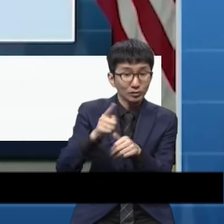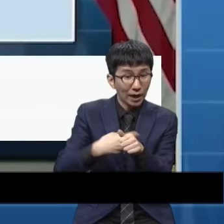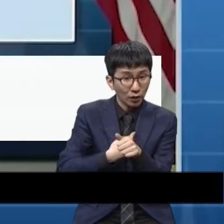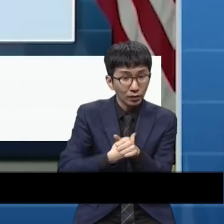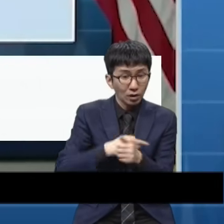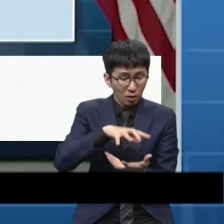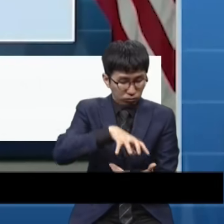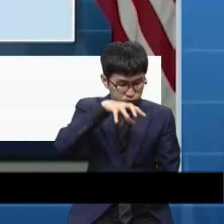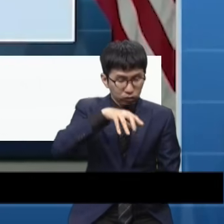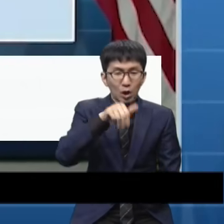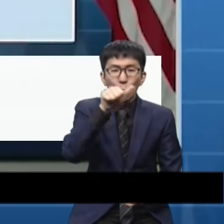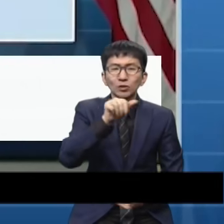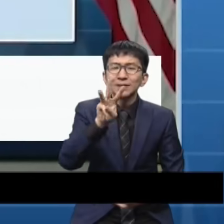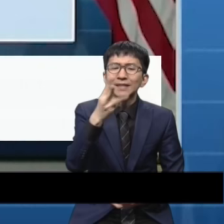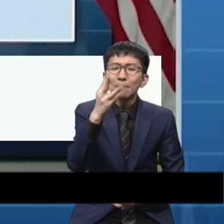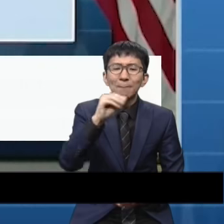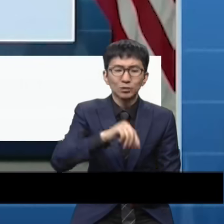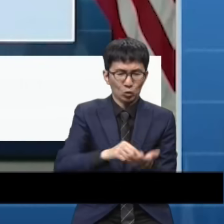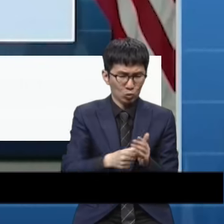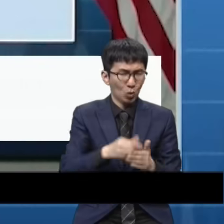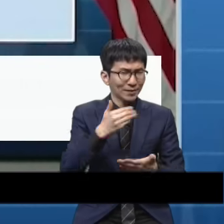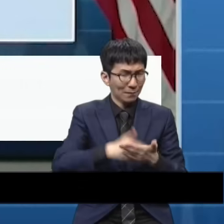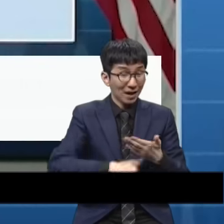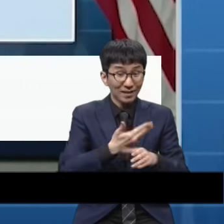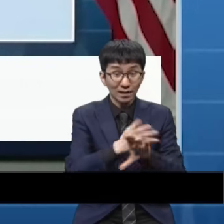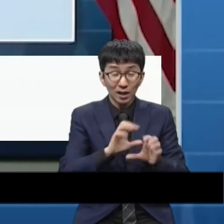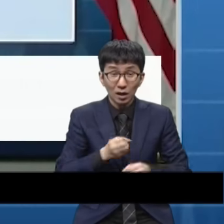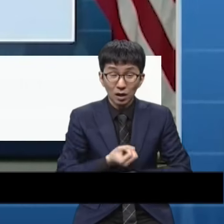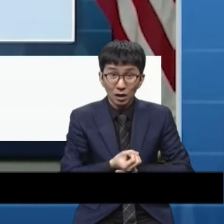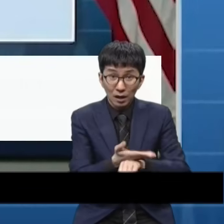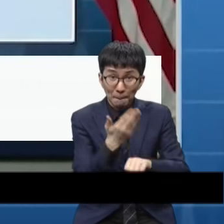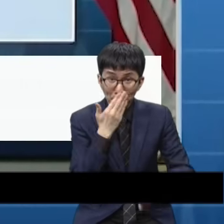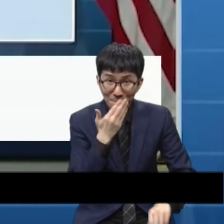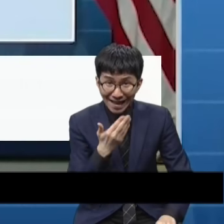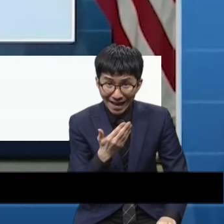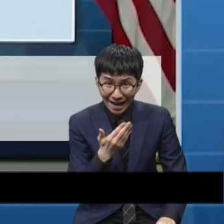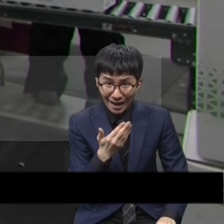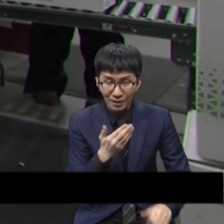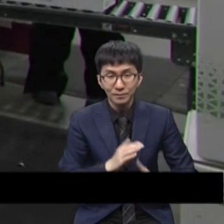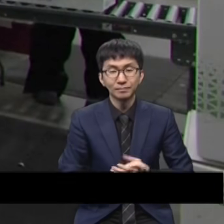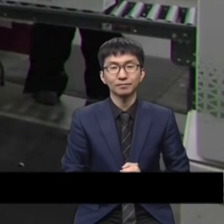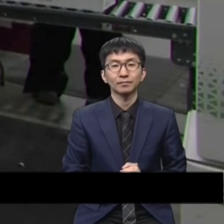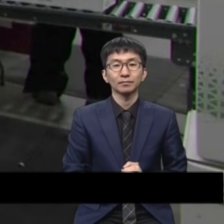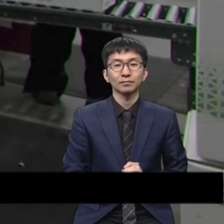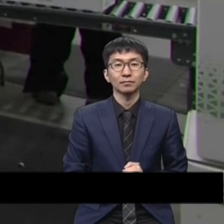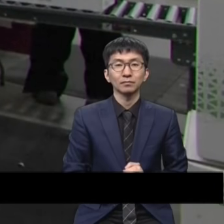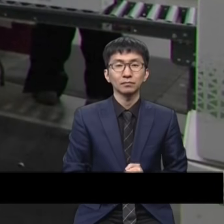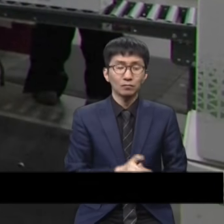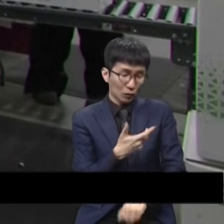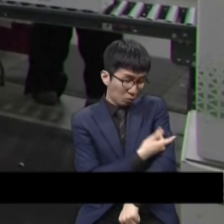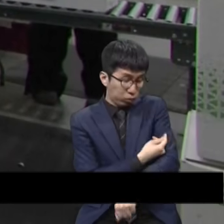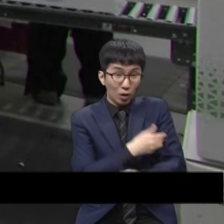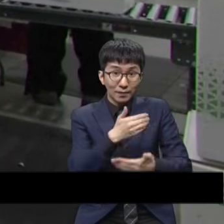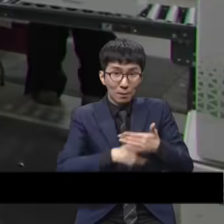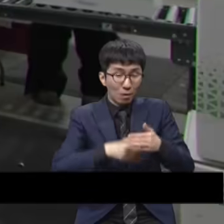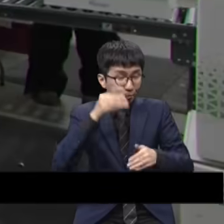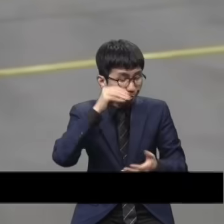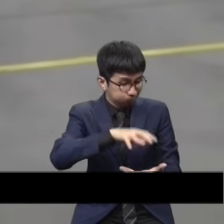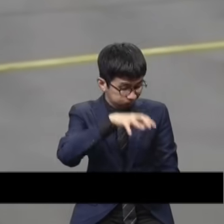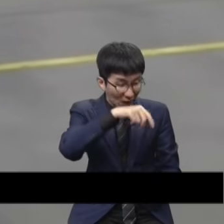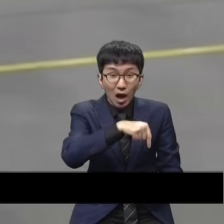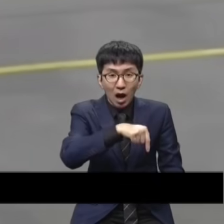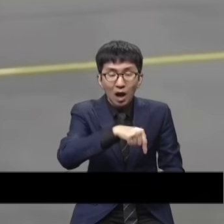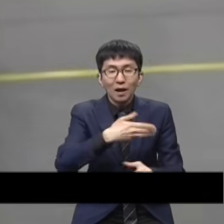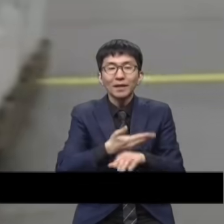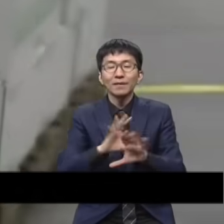to be ordered in the federal supply. Steer these doses elsewhere to other countries. 백신 여유분은 수출할 수 있을